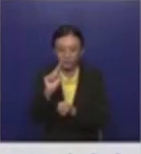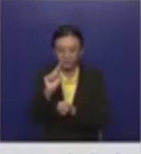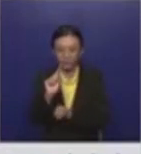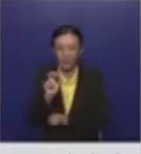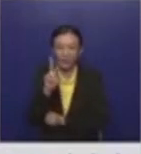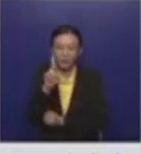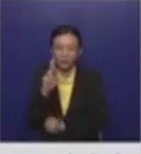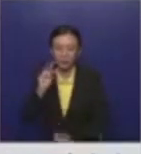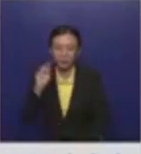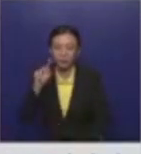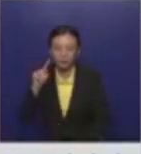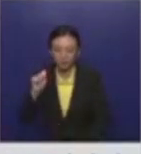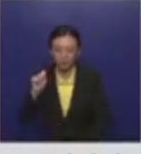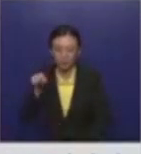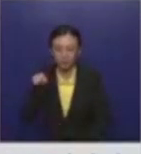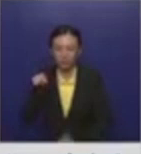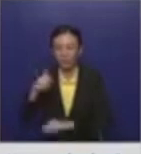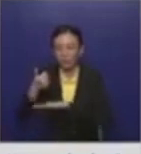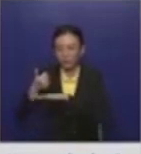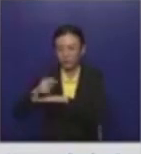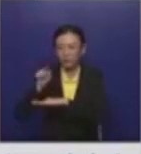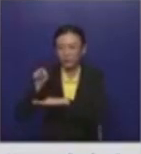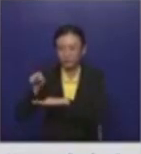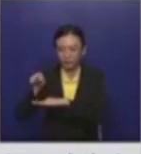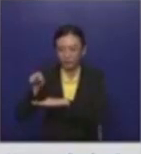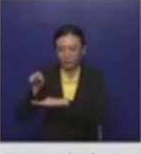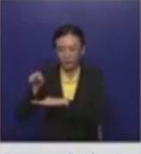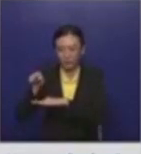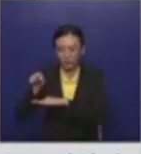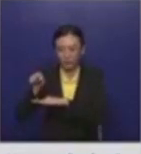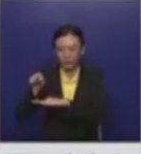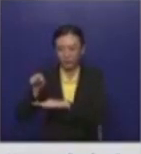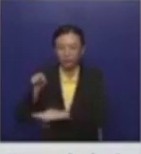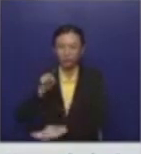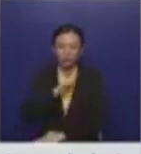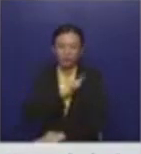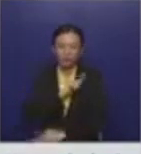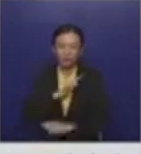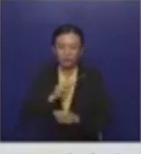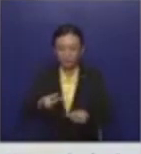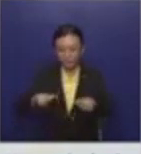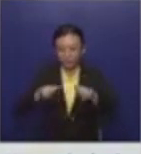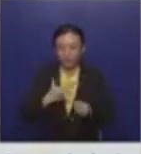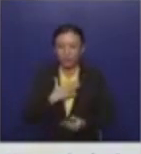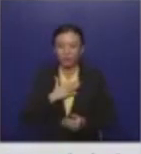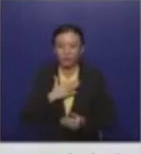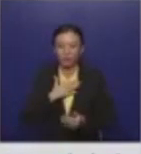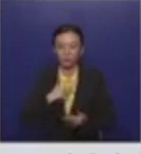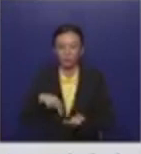และก็ท่านอธิบดีนะครับกรมสรรพากรได้มอบหมายให้ผู้แทนของกรมได้มาชี้แจ